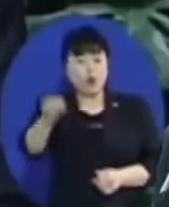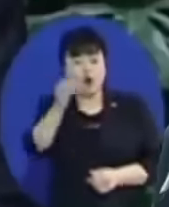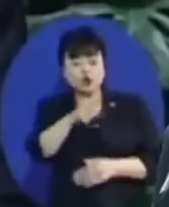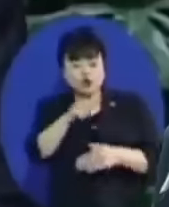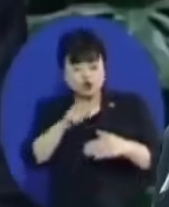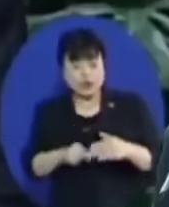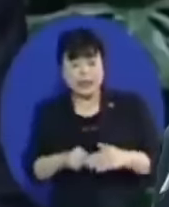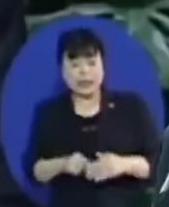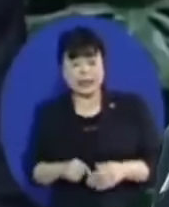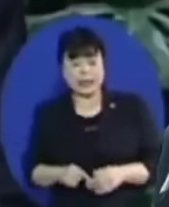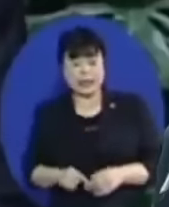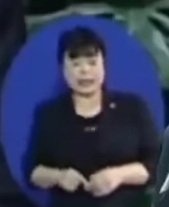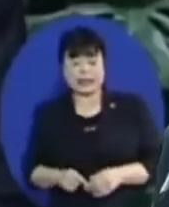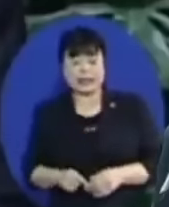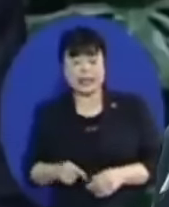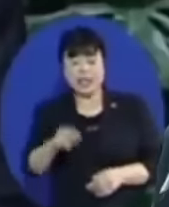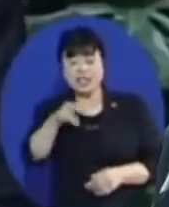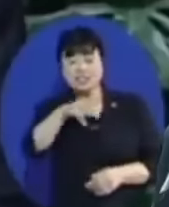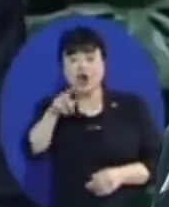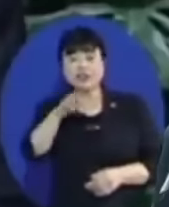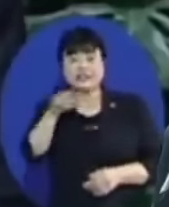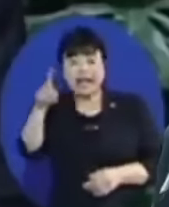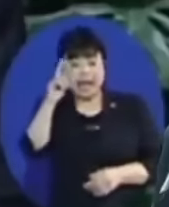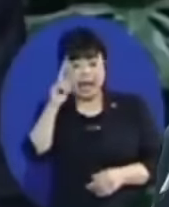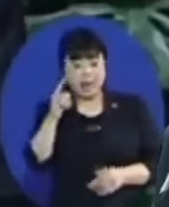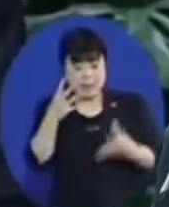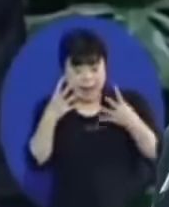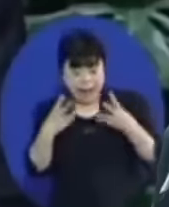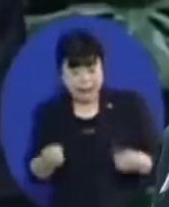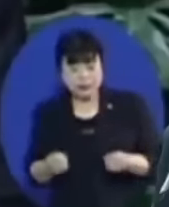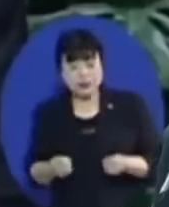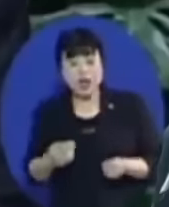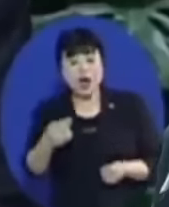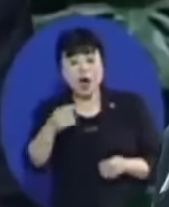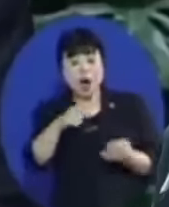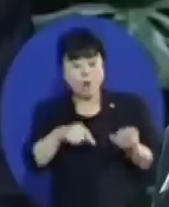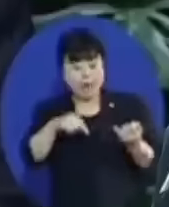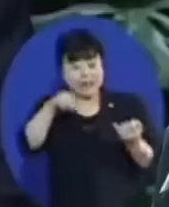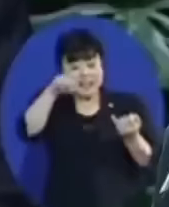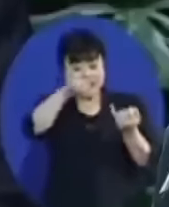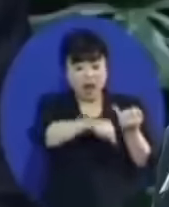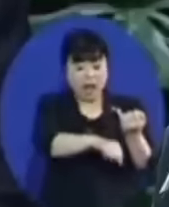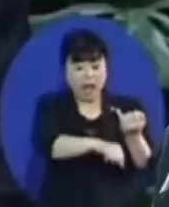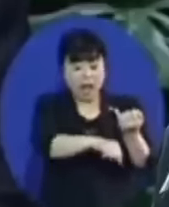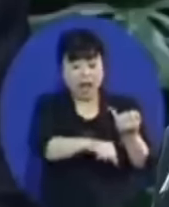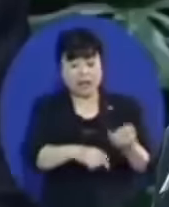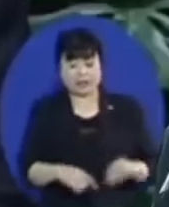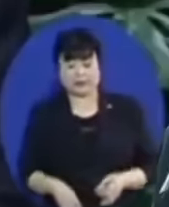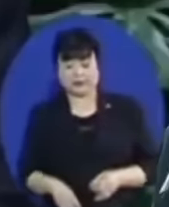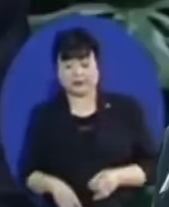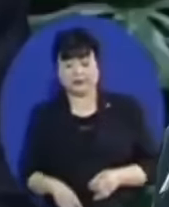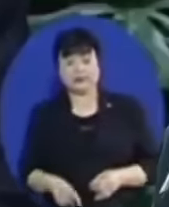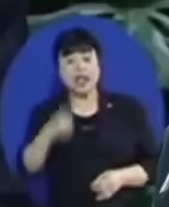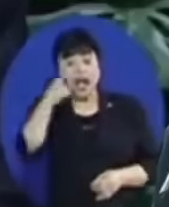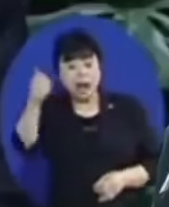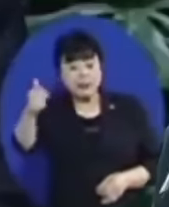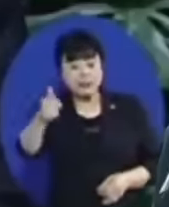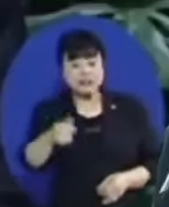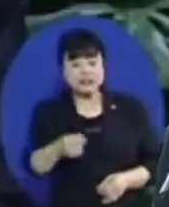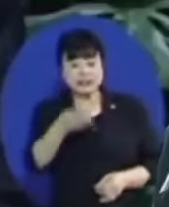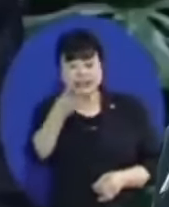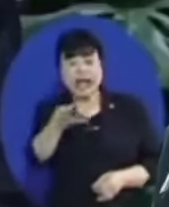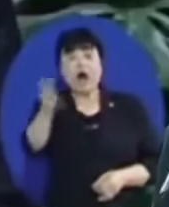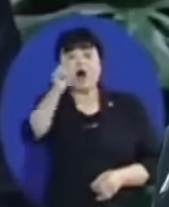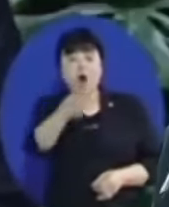한 마리가 어머니 난자를 택해서 들어가서 사람이 된 것입니다. 아버지가 뿜어내는 4억 내지 5억 마리의 정자